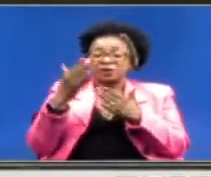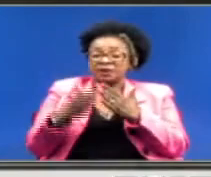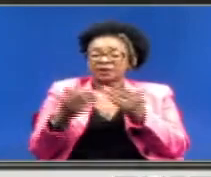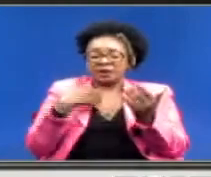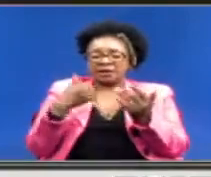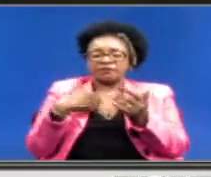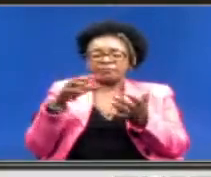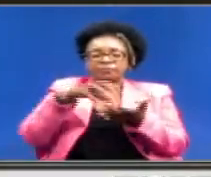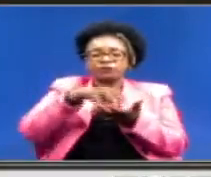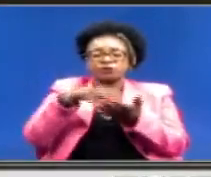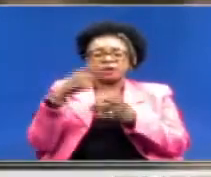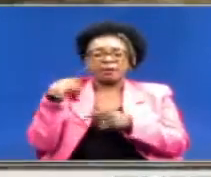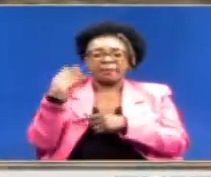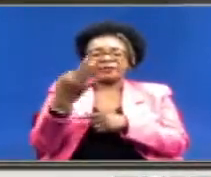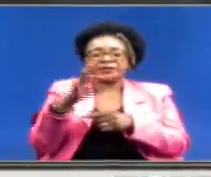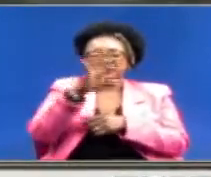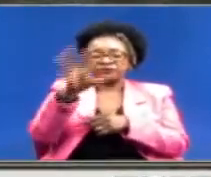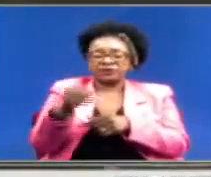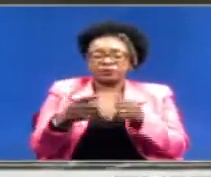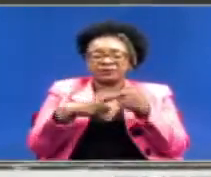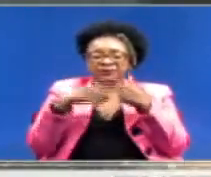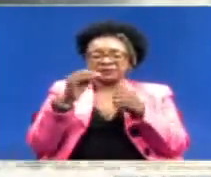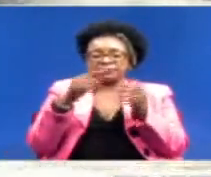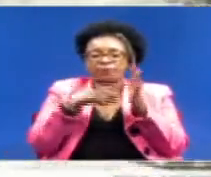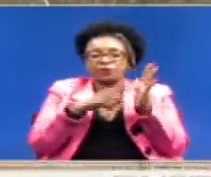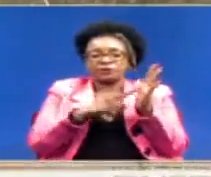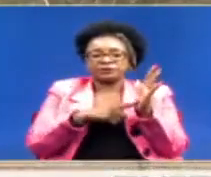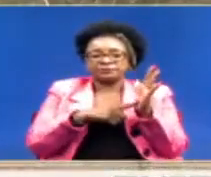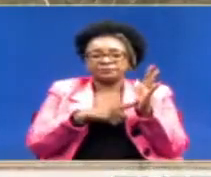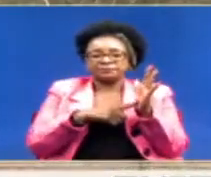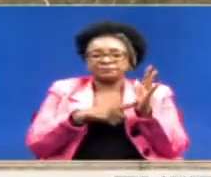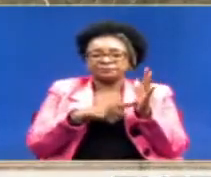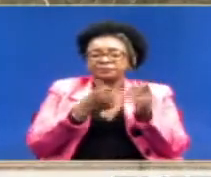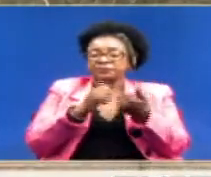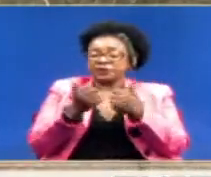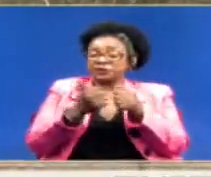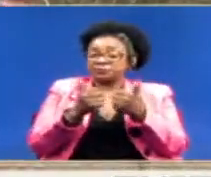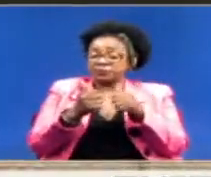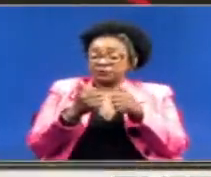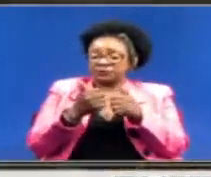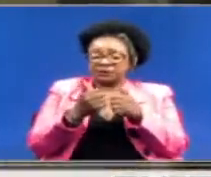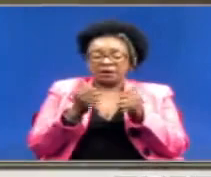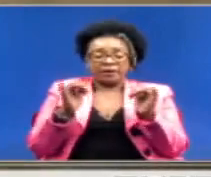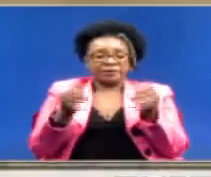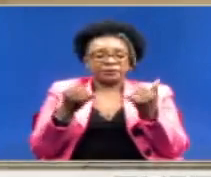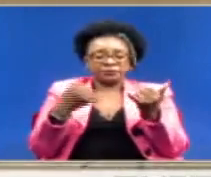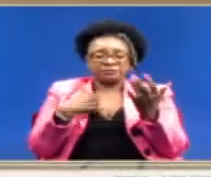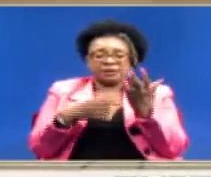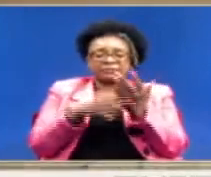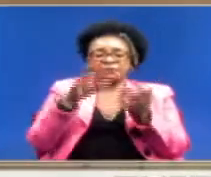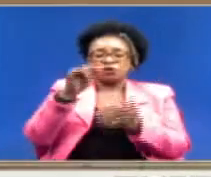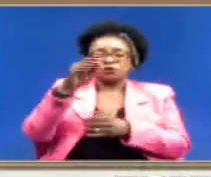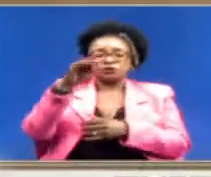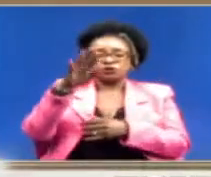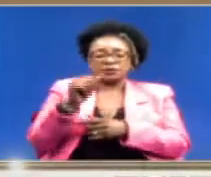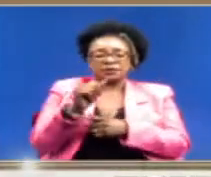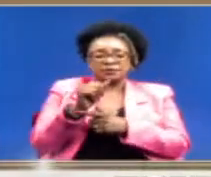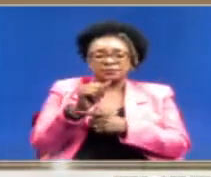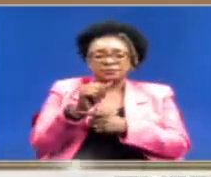3 barani Afrika na alama 60. Nikidunda dunda nyugani ni Mwana Spoti Joshua Makori.